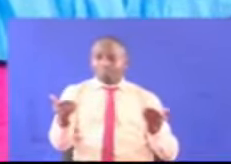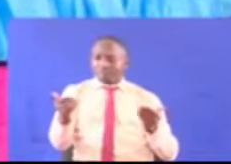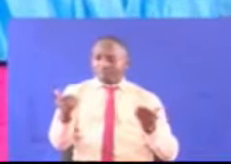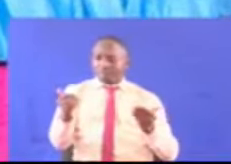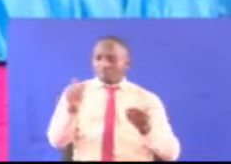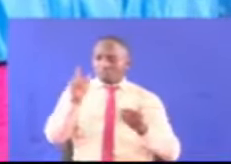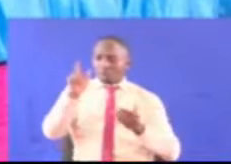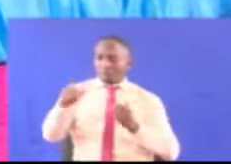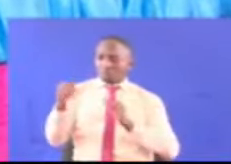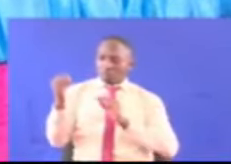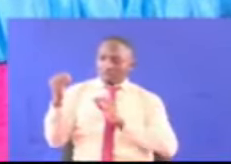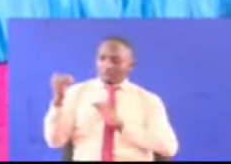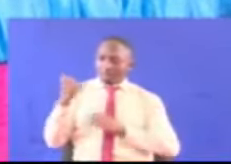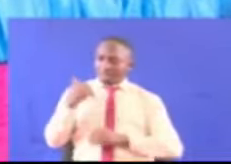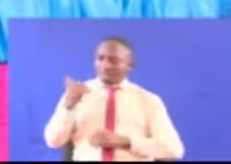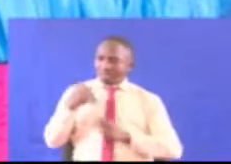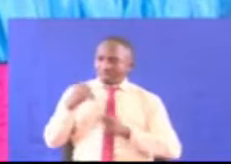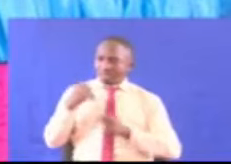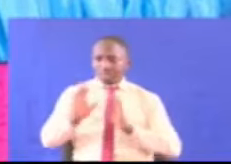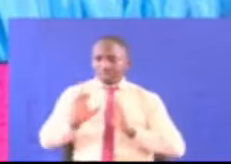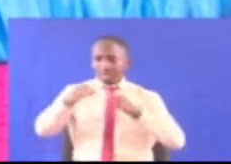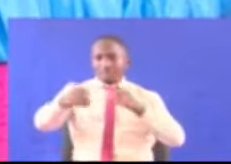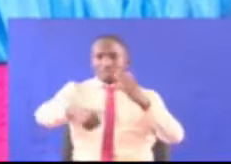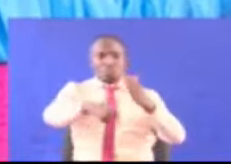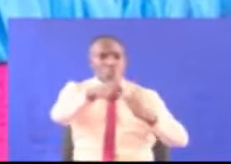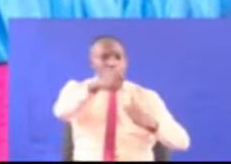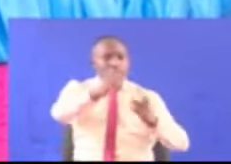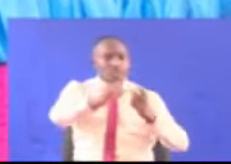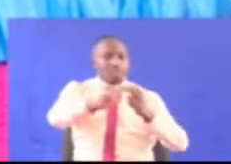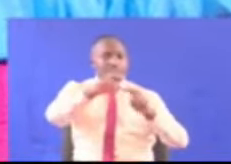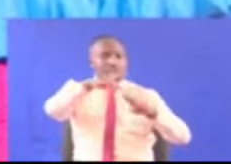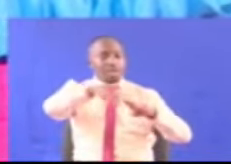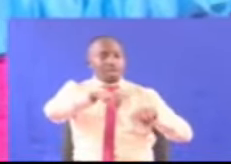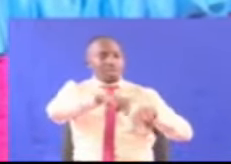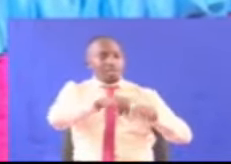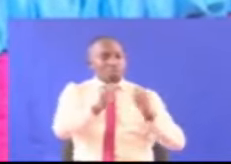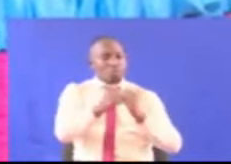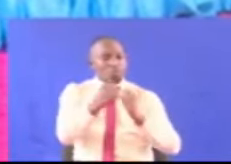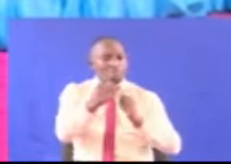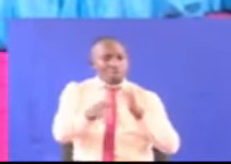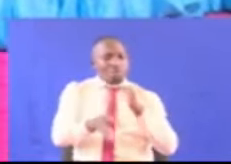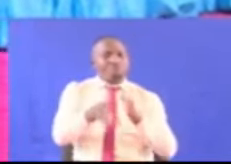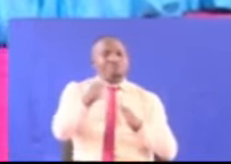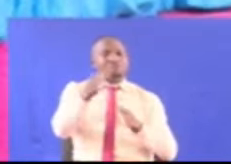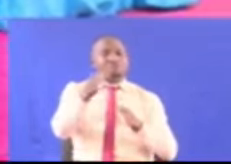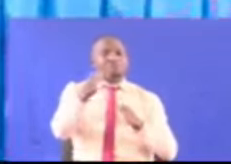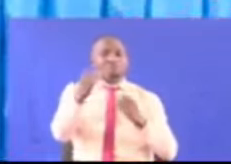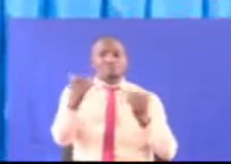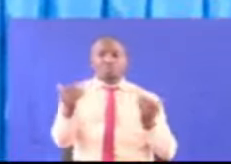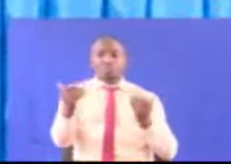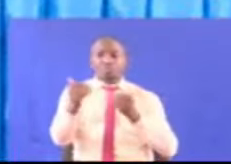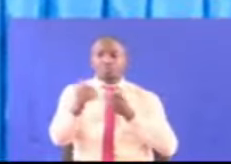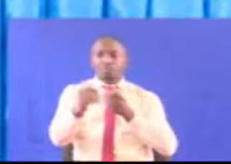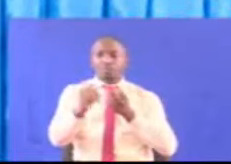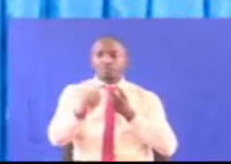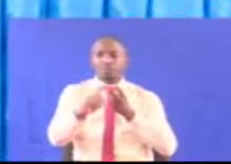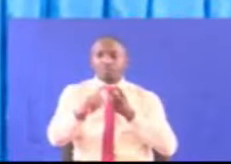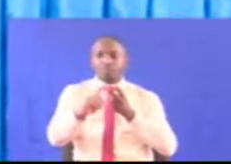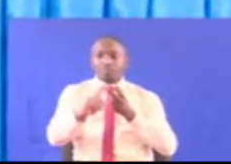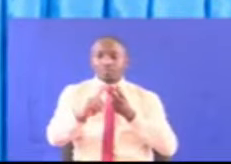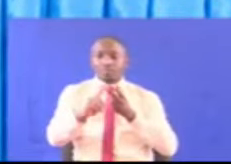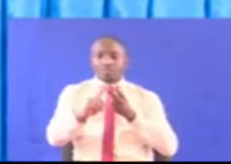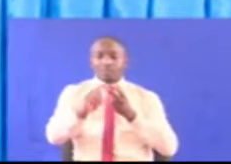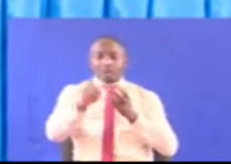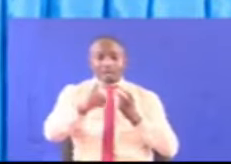nimenongonezwa hapa. Kamati ya uongozi inaketi saa 11 kamili na briefing itafanyika